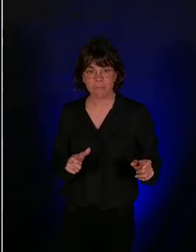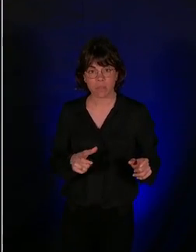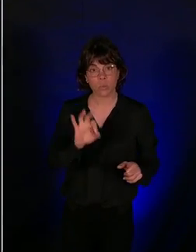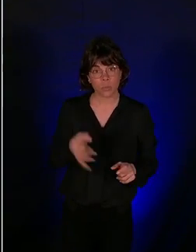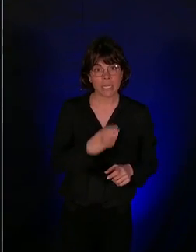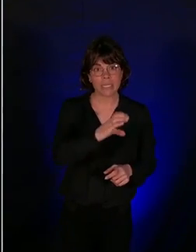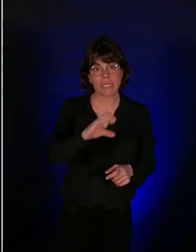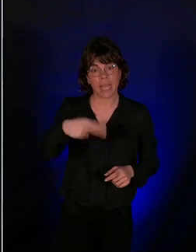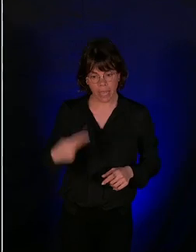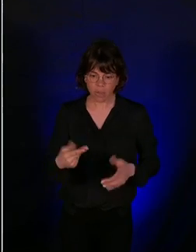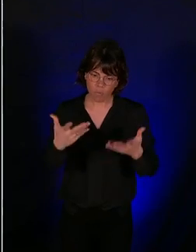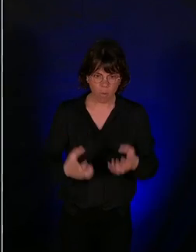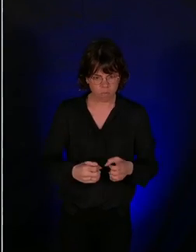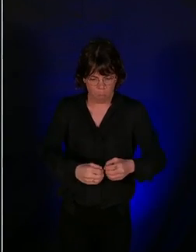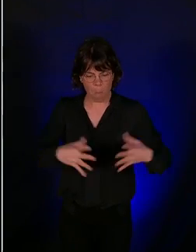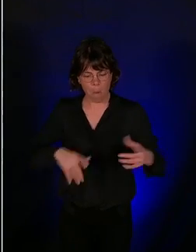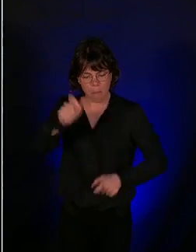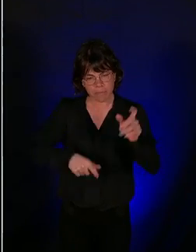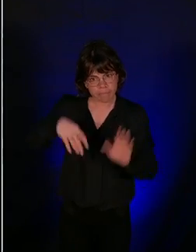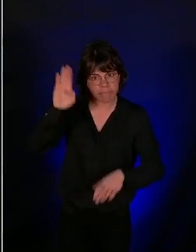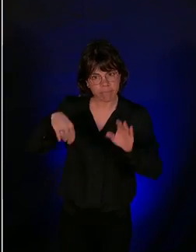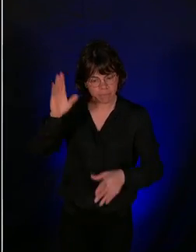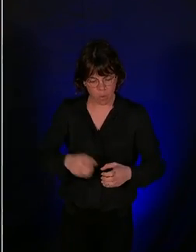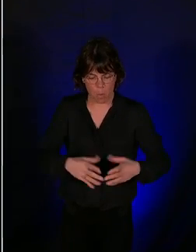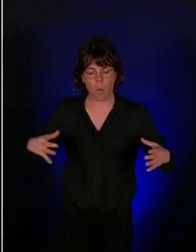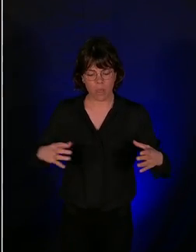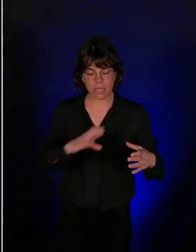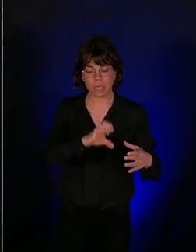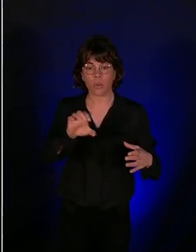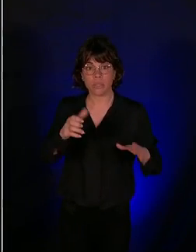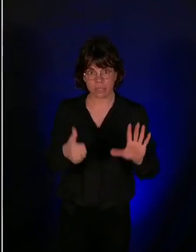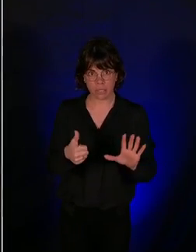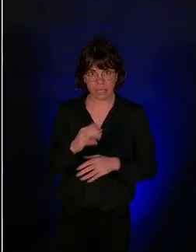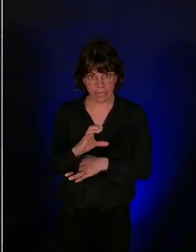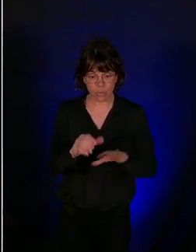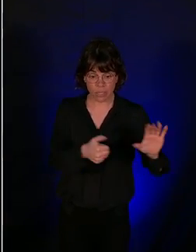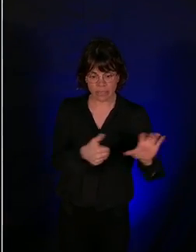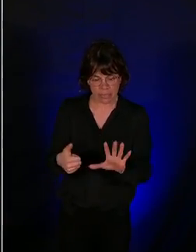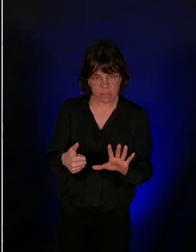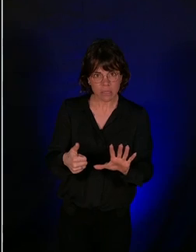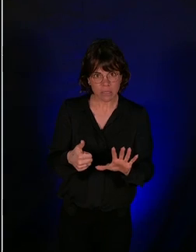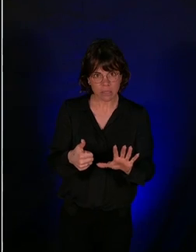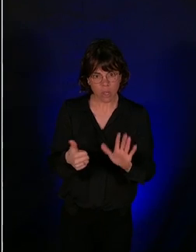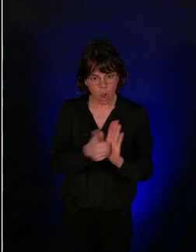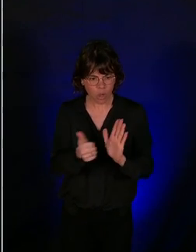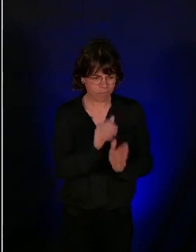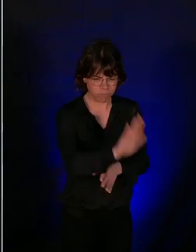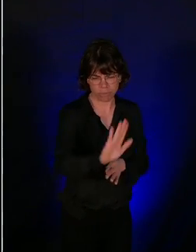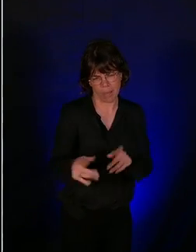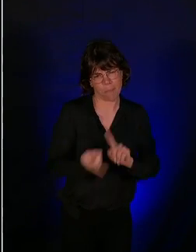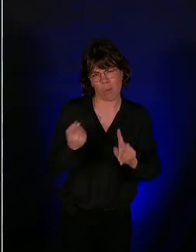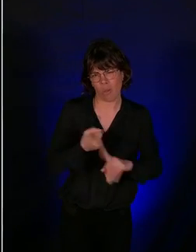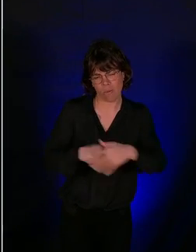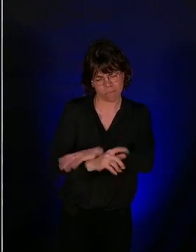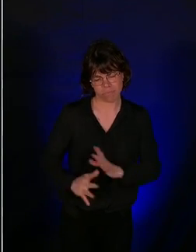fait le choix d'augmenter le nombre de membres de la de la CEC à 66 l'implication de chaque camarade compte dans la